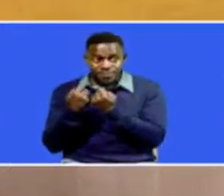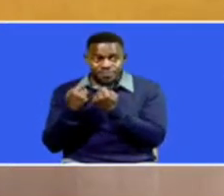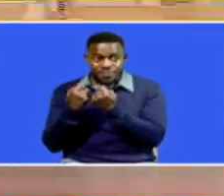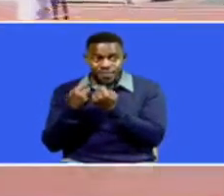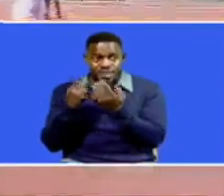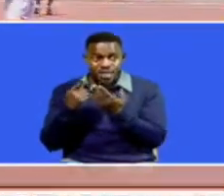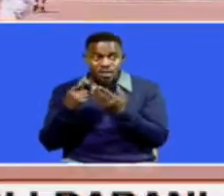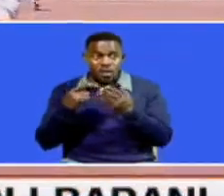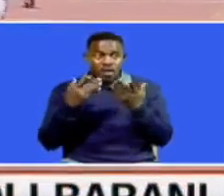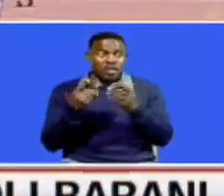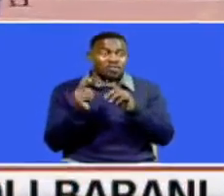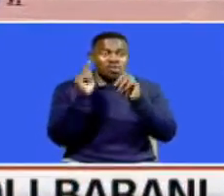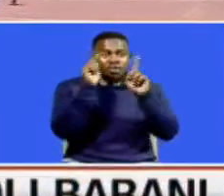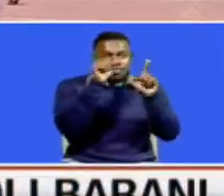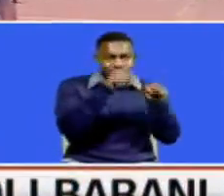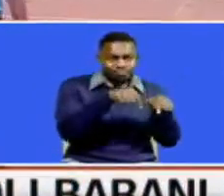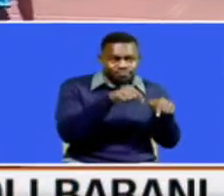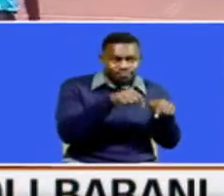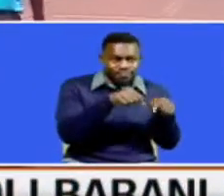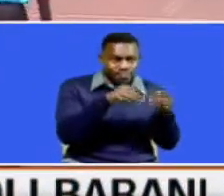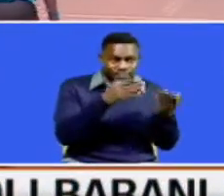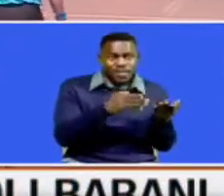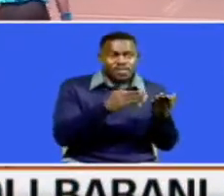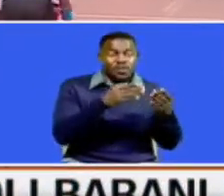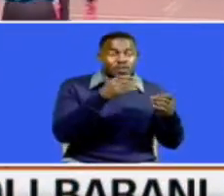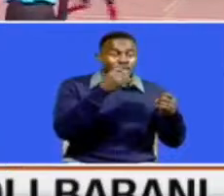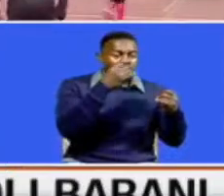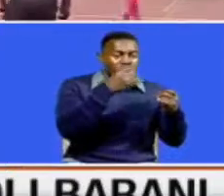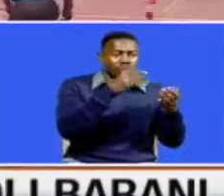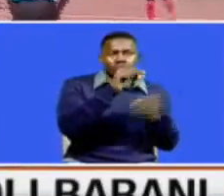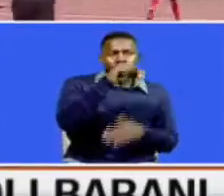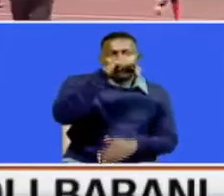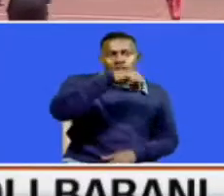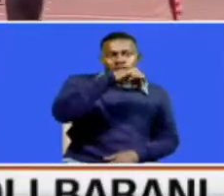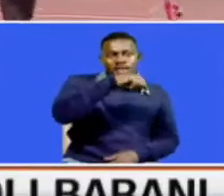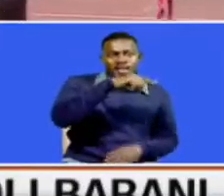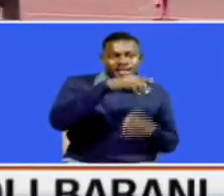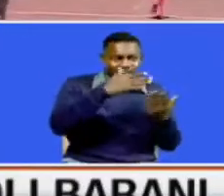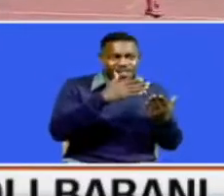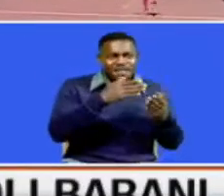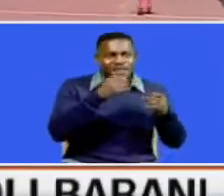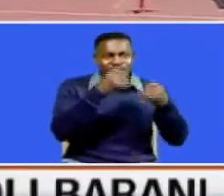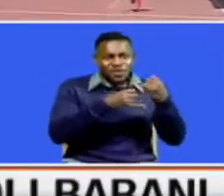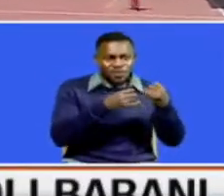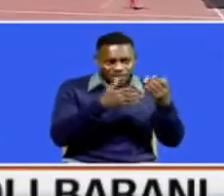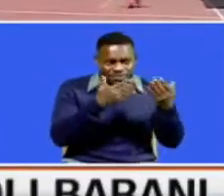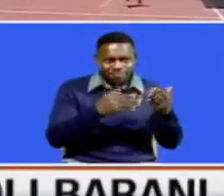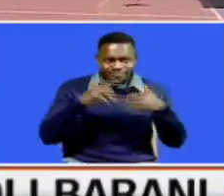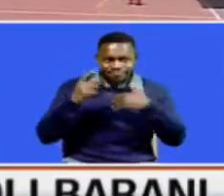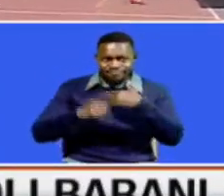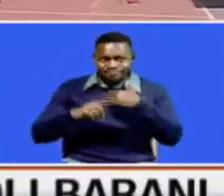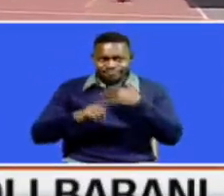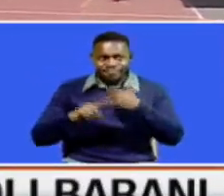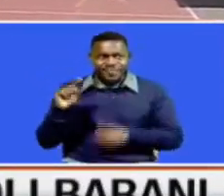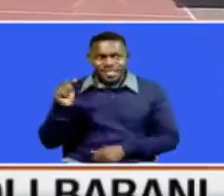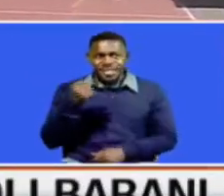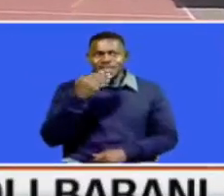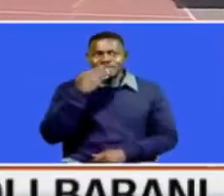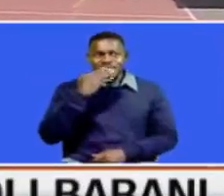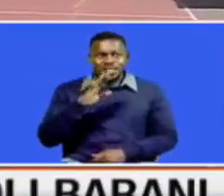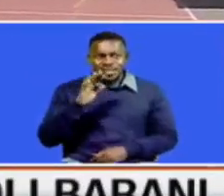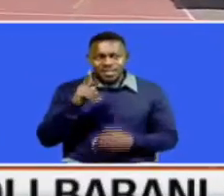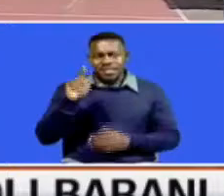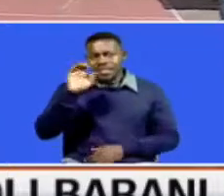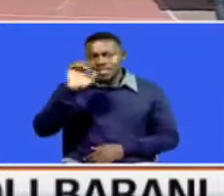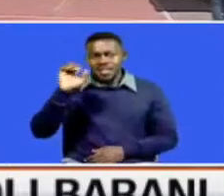nusu finali baada ya kuwalaza Kenya Defense Forces alama 34 kwa 26 kwenye mashindano ya klabu bingwa barani Afrika